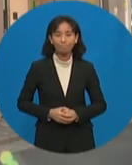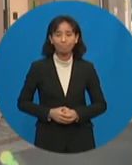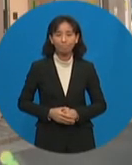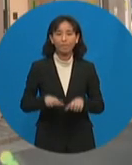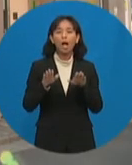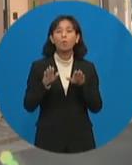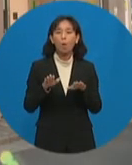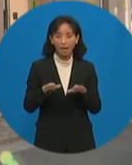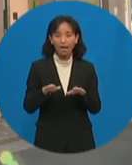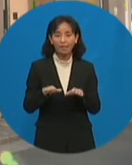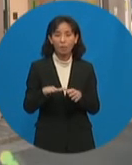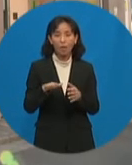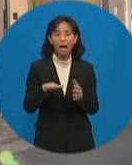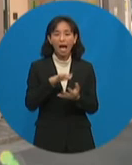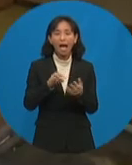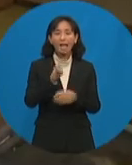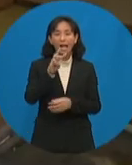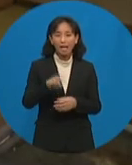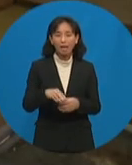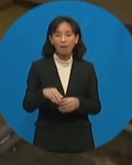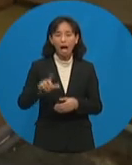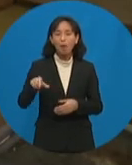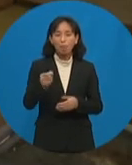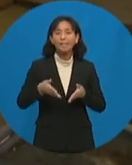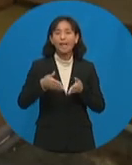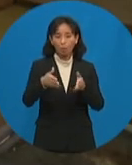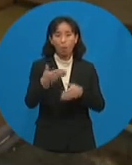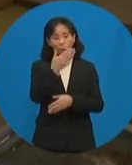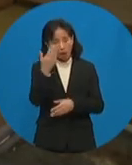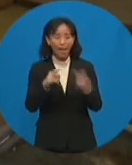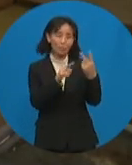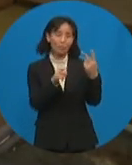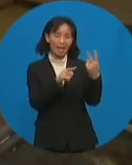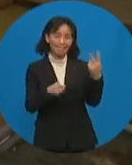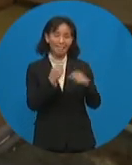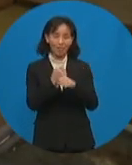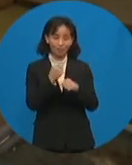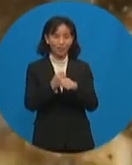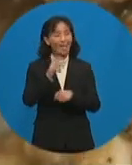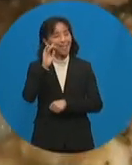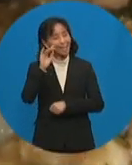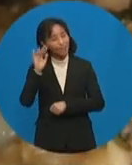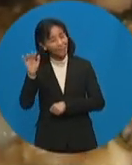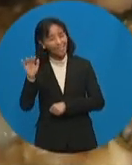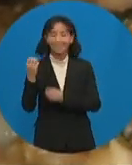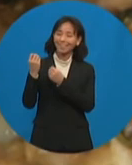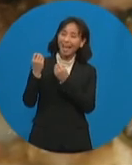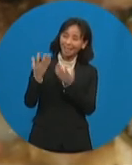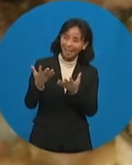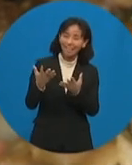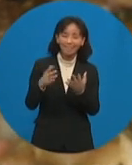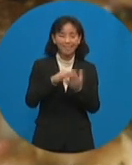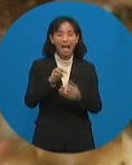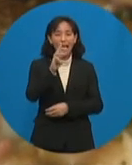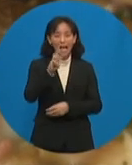今回の新荒川もんじゃ堂では2人の若手店主が作り出す懐かしくも新しい荒川もんじ